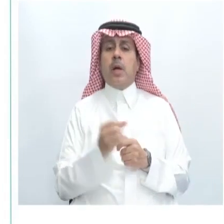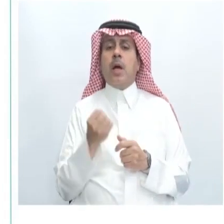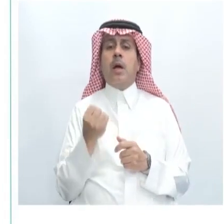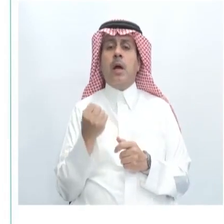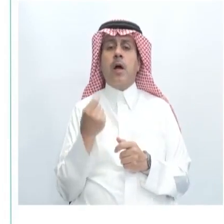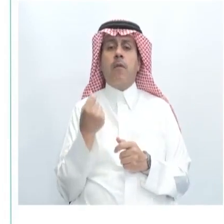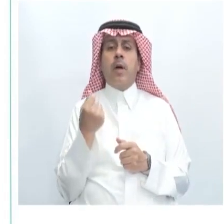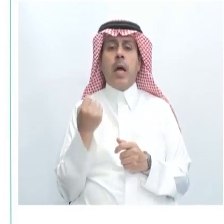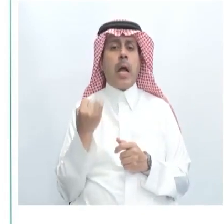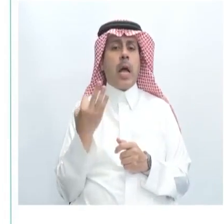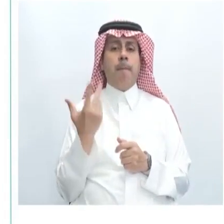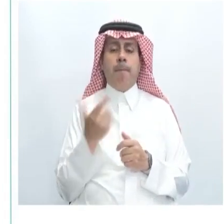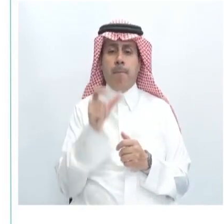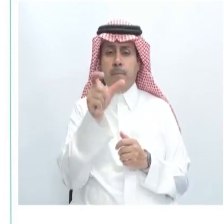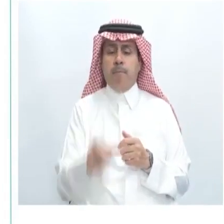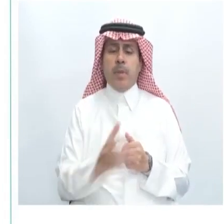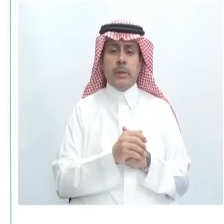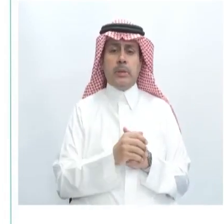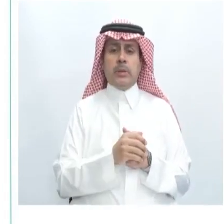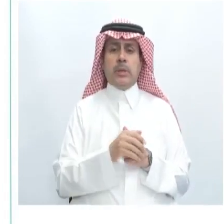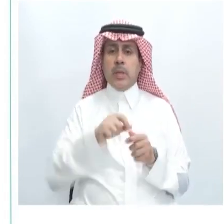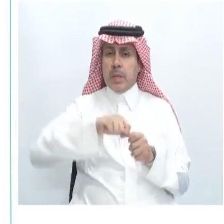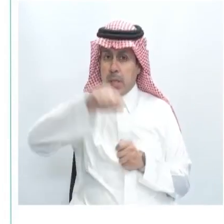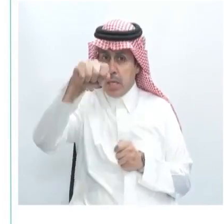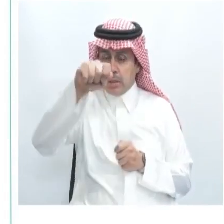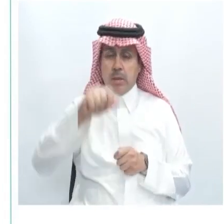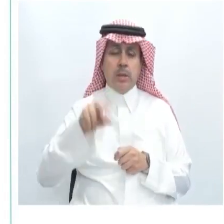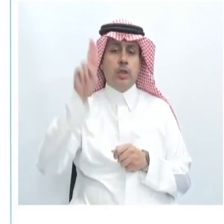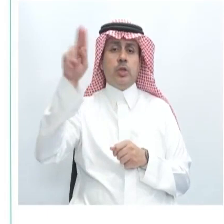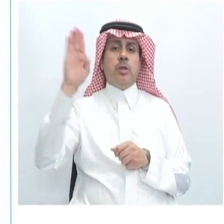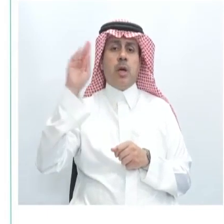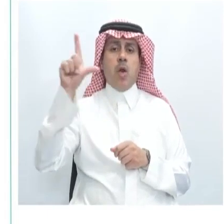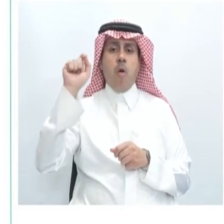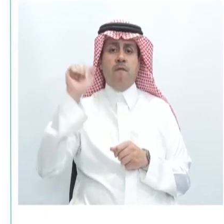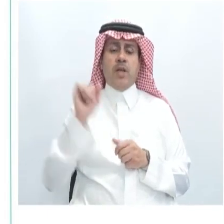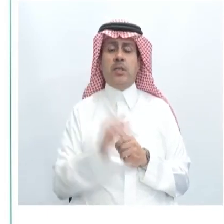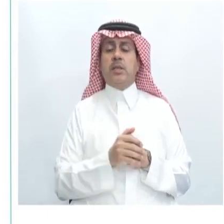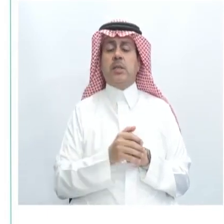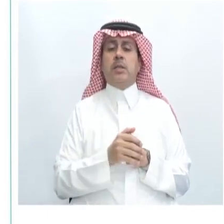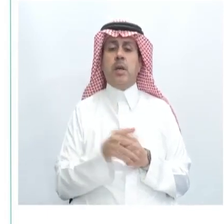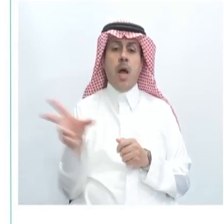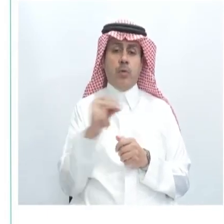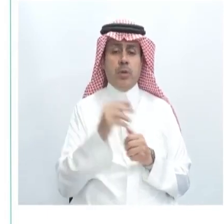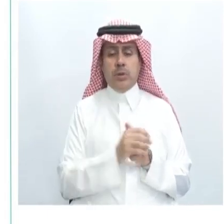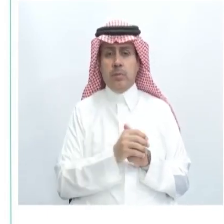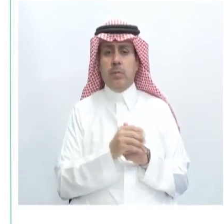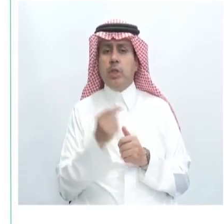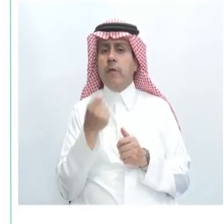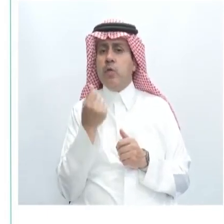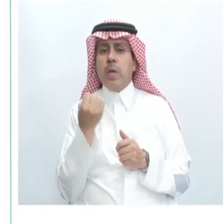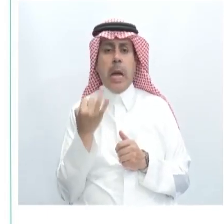ما يتعلق بتكلفه قياس تكلفه المنتجات والخدمات ومن ثم بالتاكيد وضع هوامش الربح على هذه الاسعار